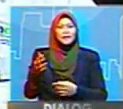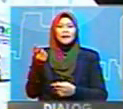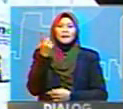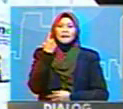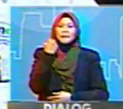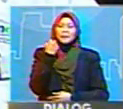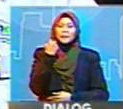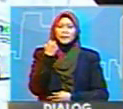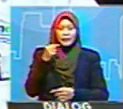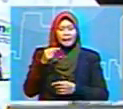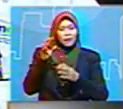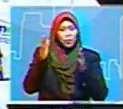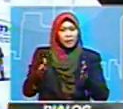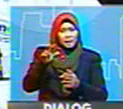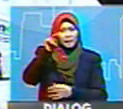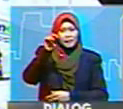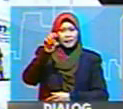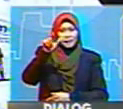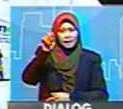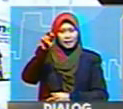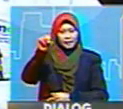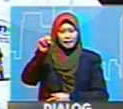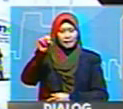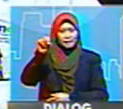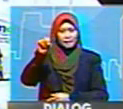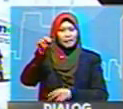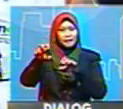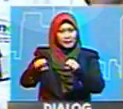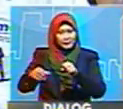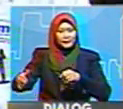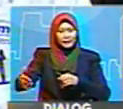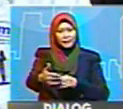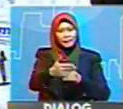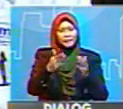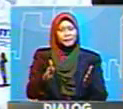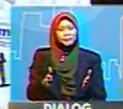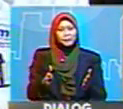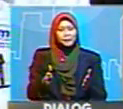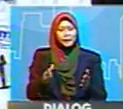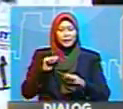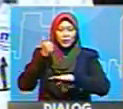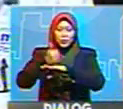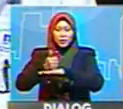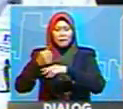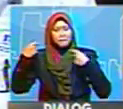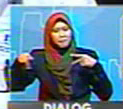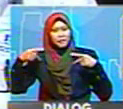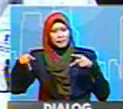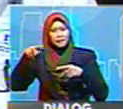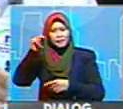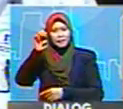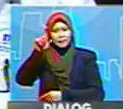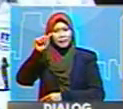kita nelayan yang turun dan balik daripada laut mungkin kita wujudkan pasar pasar nelayan di setiap kawasan